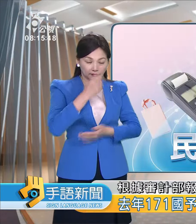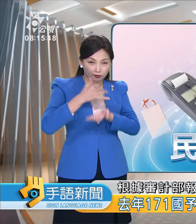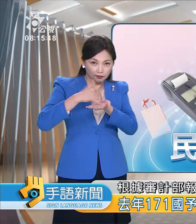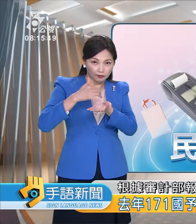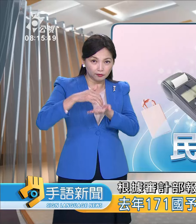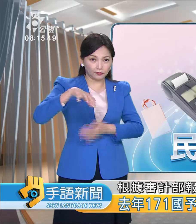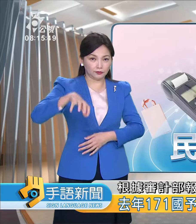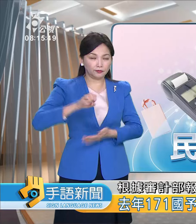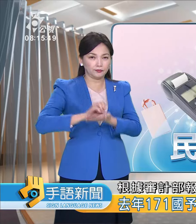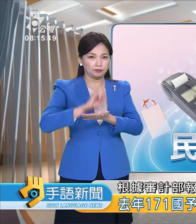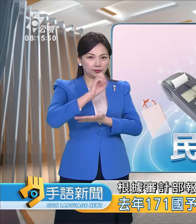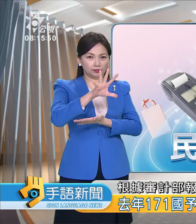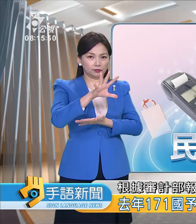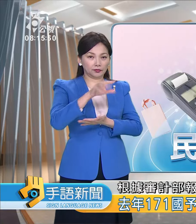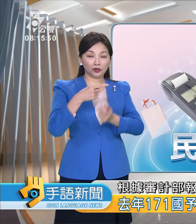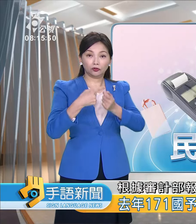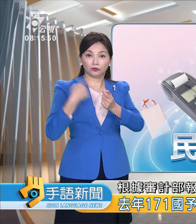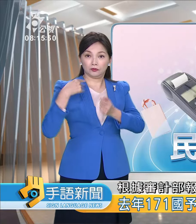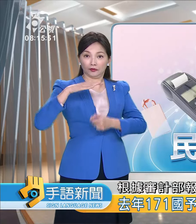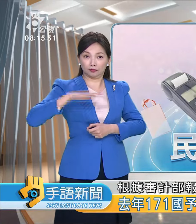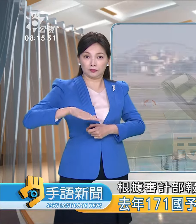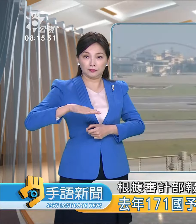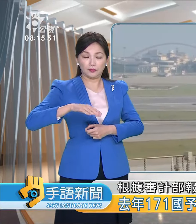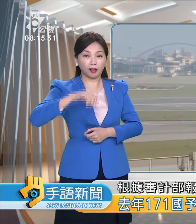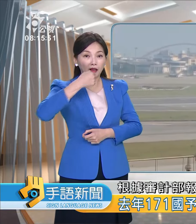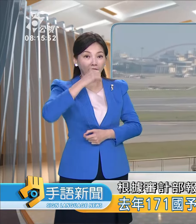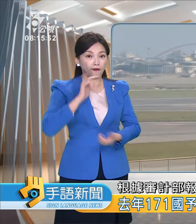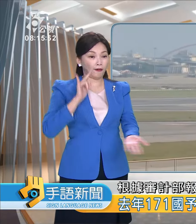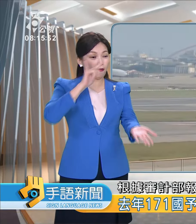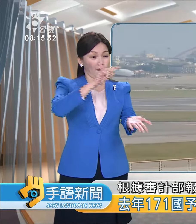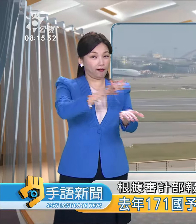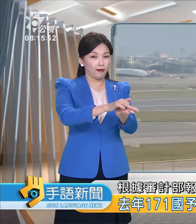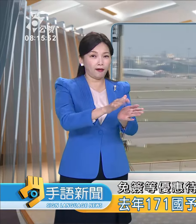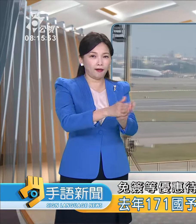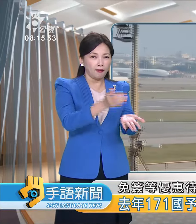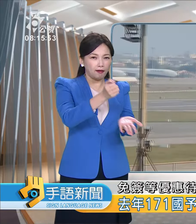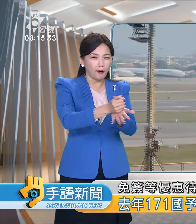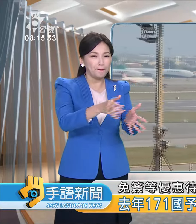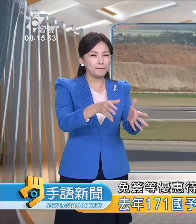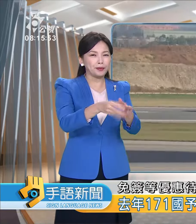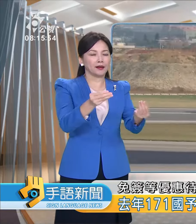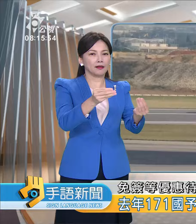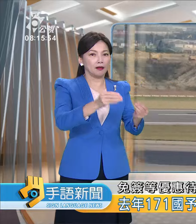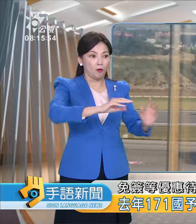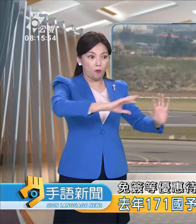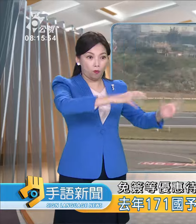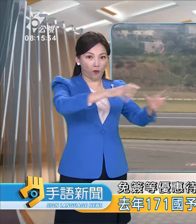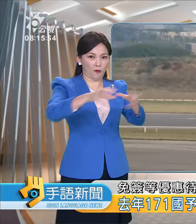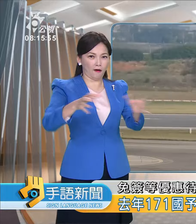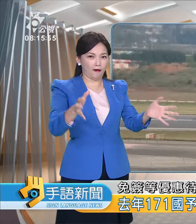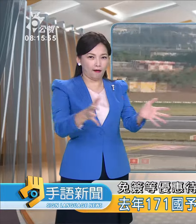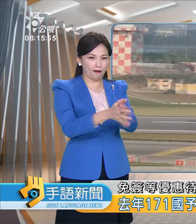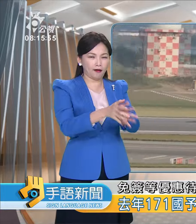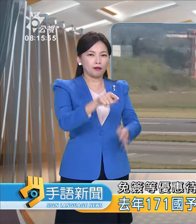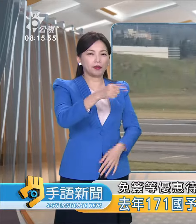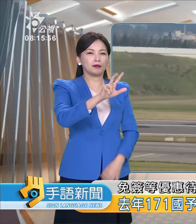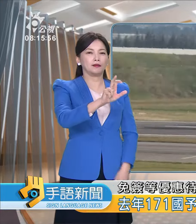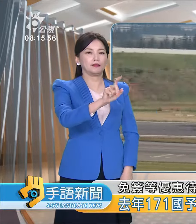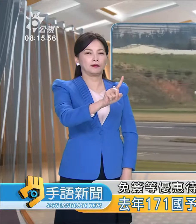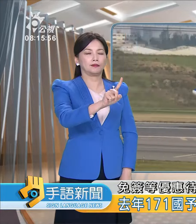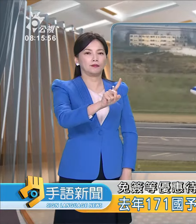根据审计部报告，去年底给予台湾人免签等优惠待遇国家